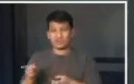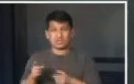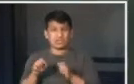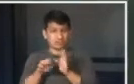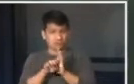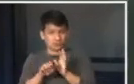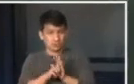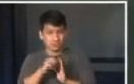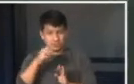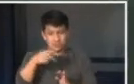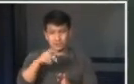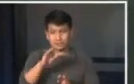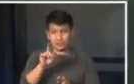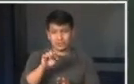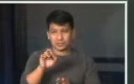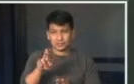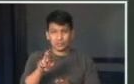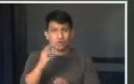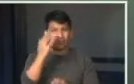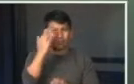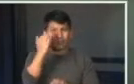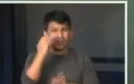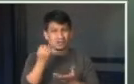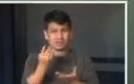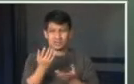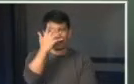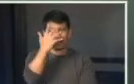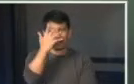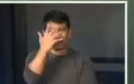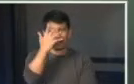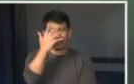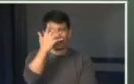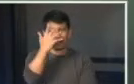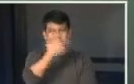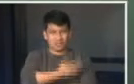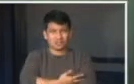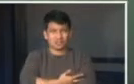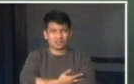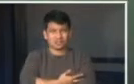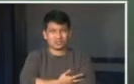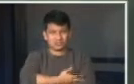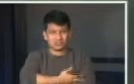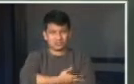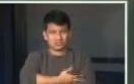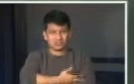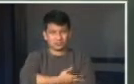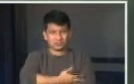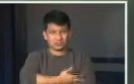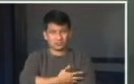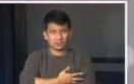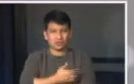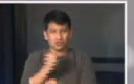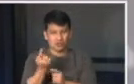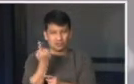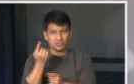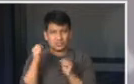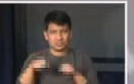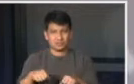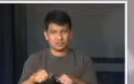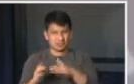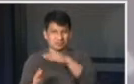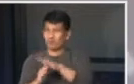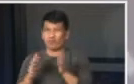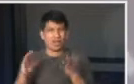bakuna ng Pfizer, 5 araw lamang ang itatagal kapag inilagay na sa pangkaraniwang freezer mula sa ultra-low